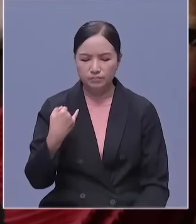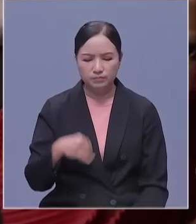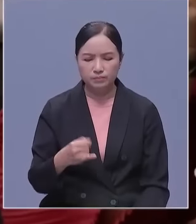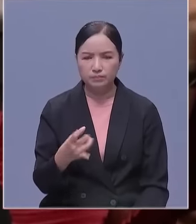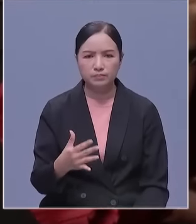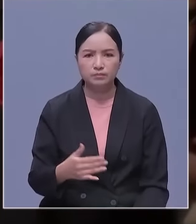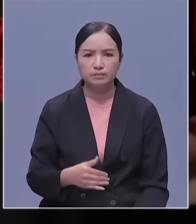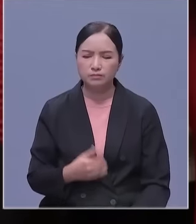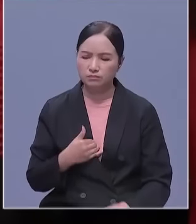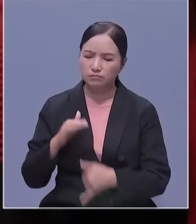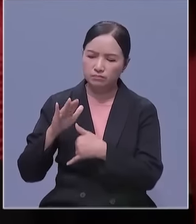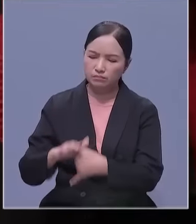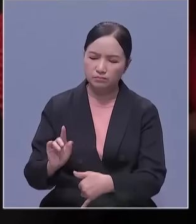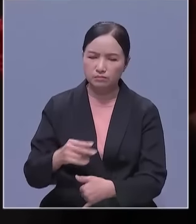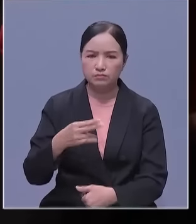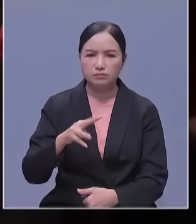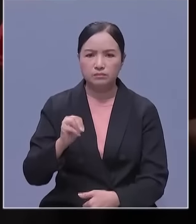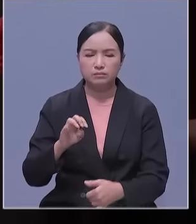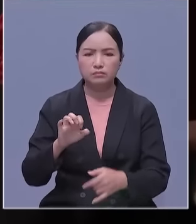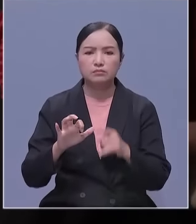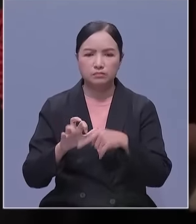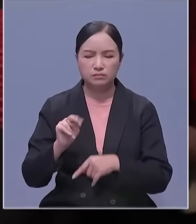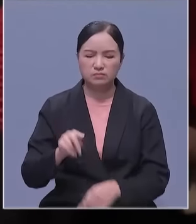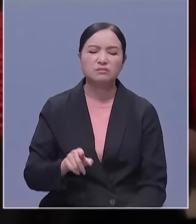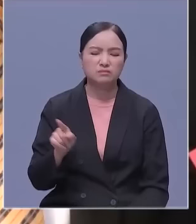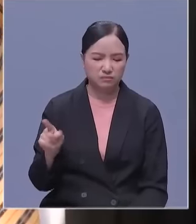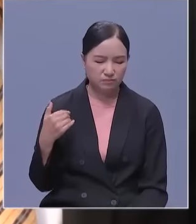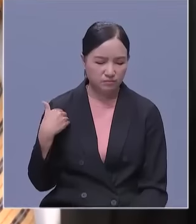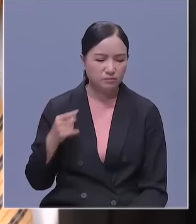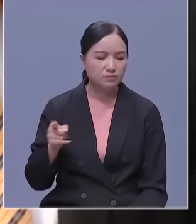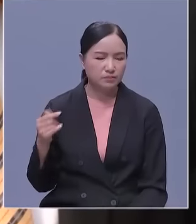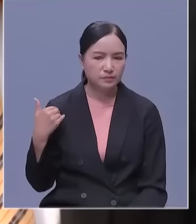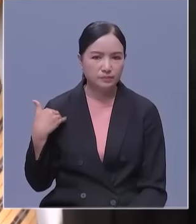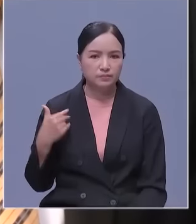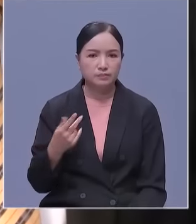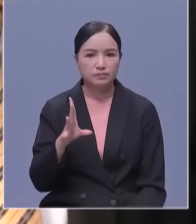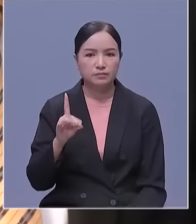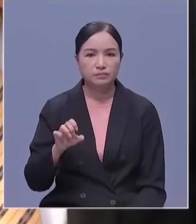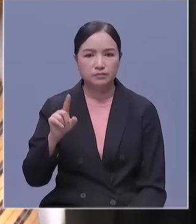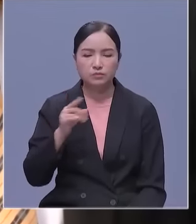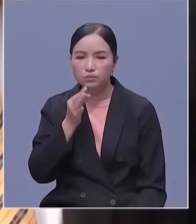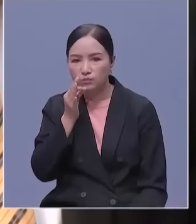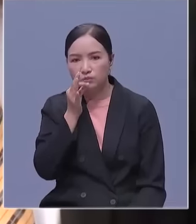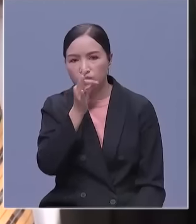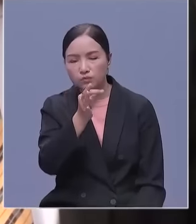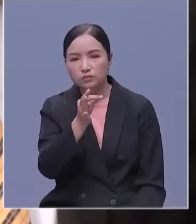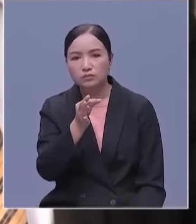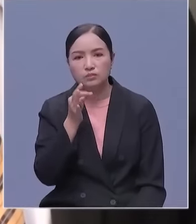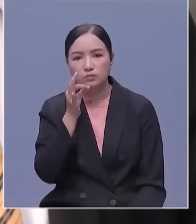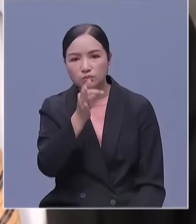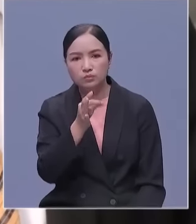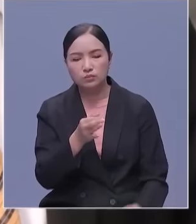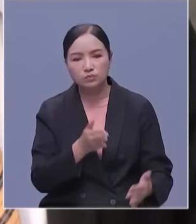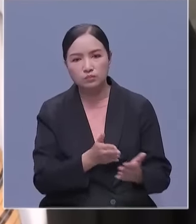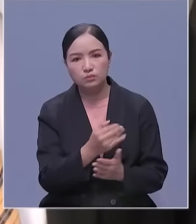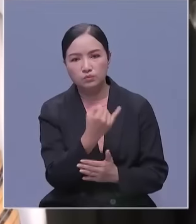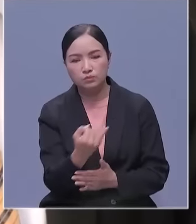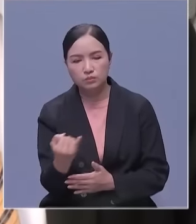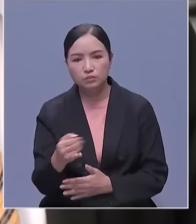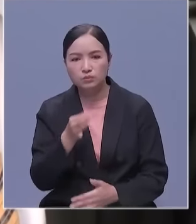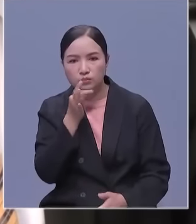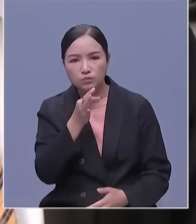คะหมิ่นประมาทอะไรเขาน่ะสิมีเขาว่ามีคดีที่ไปฟ้องจำเลยของคุณแม่เนี่ย